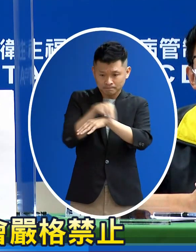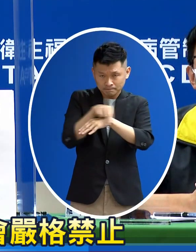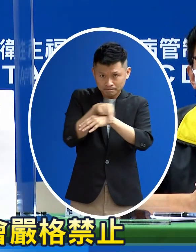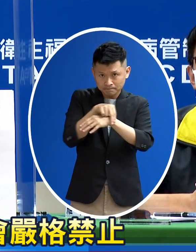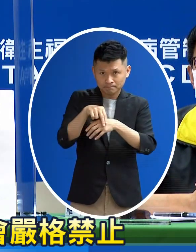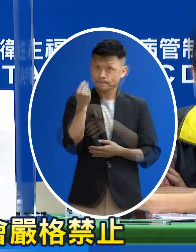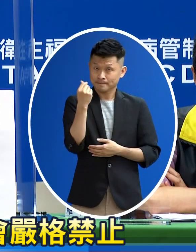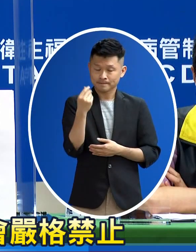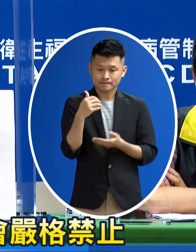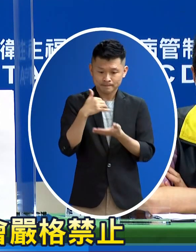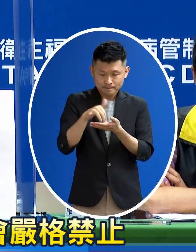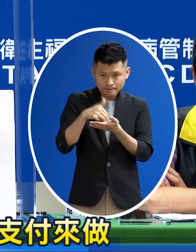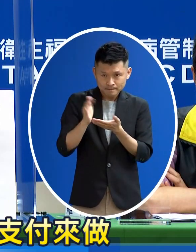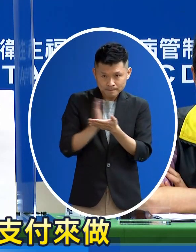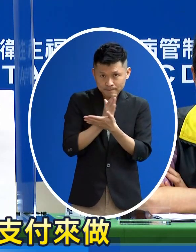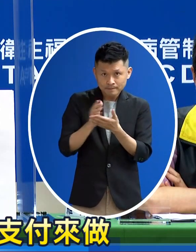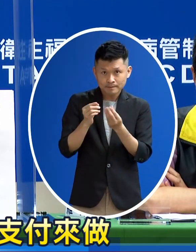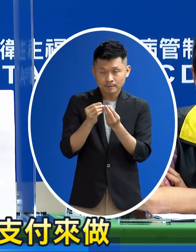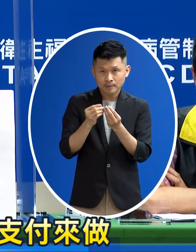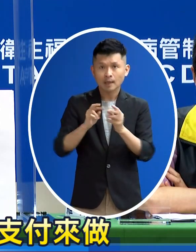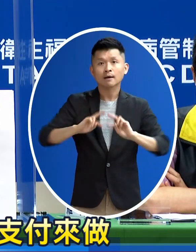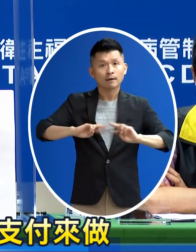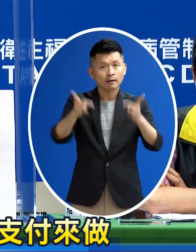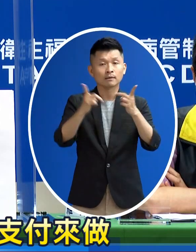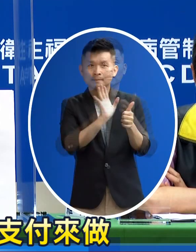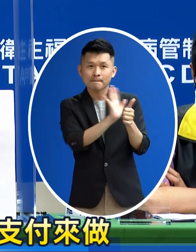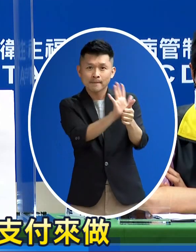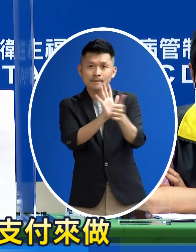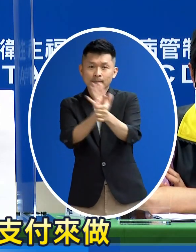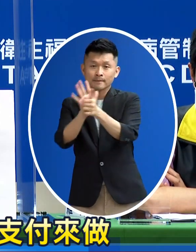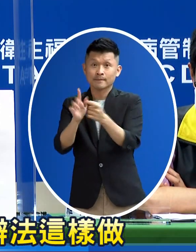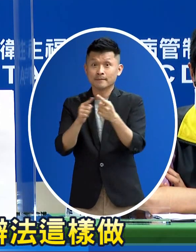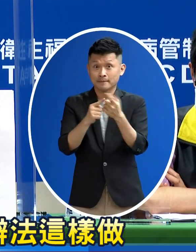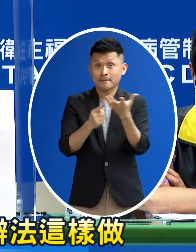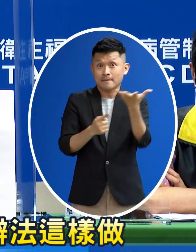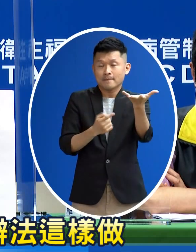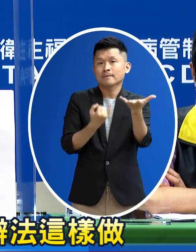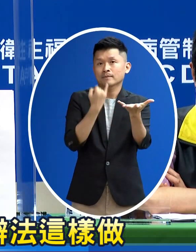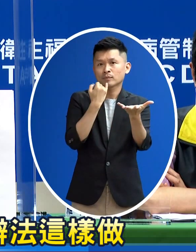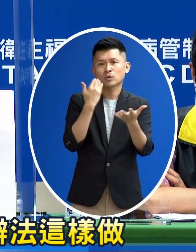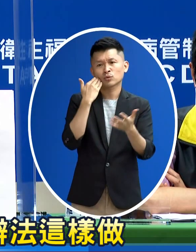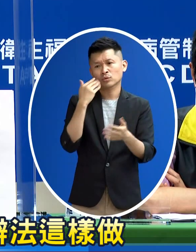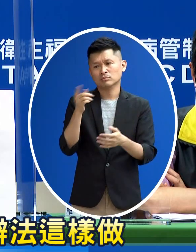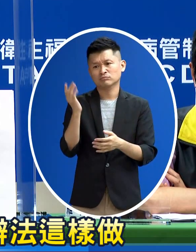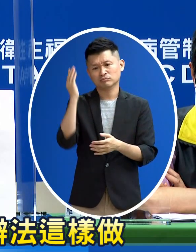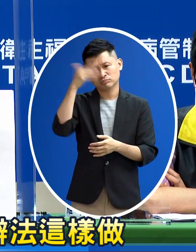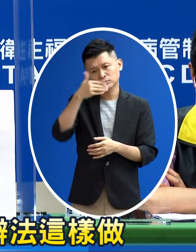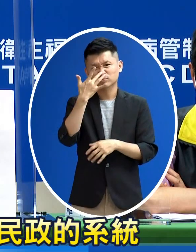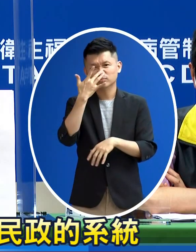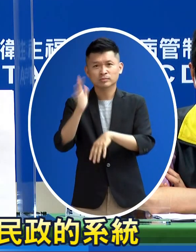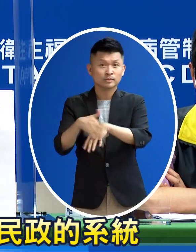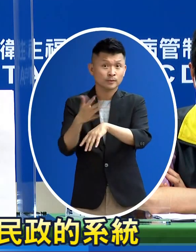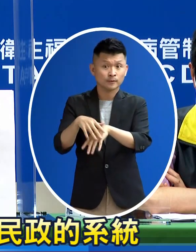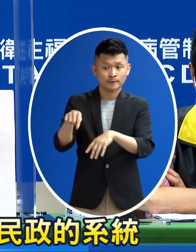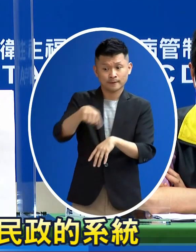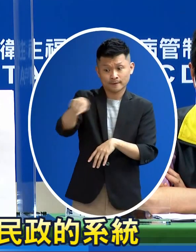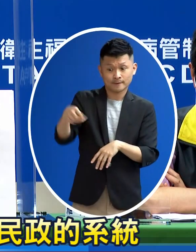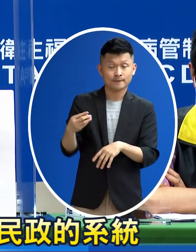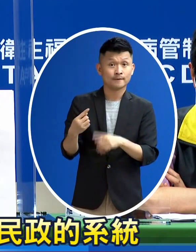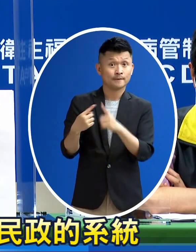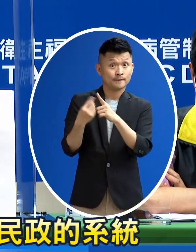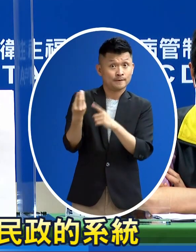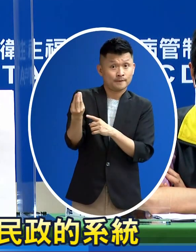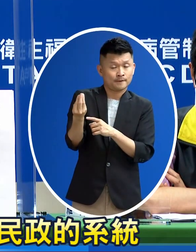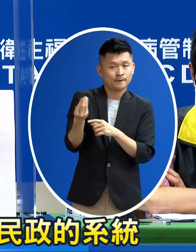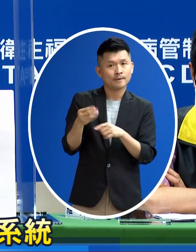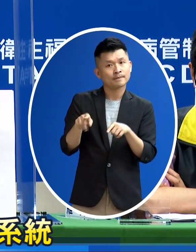严格禁止，看尽量能够用电子的支付来做。至于有一些个案没有办法这样做，好，那我们另外看有什么样的民